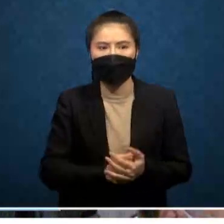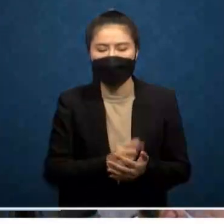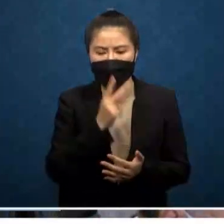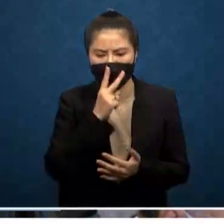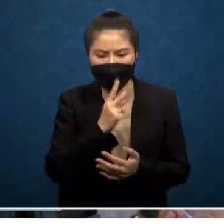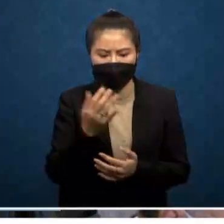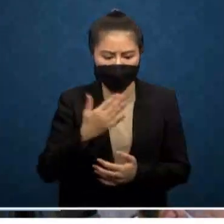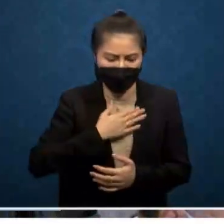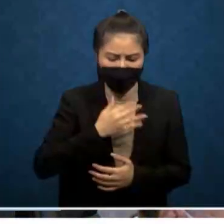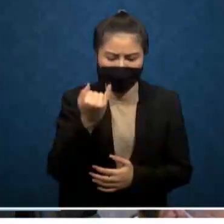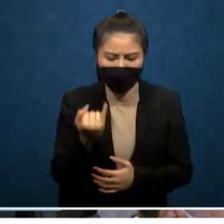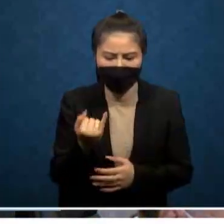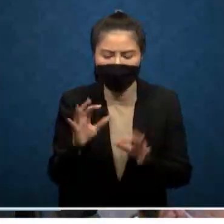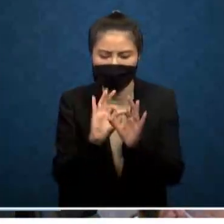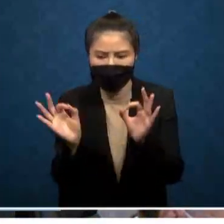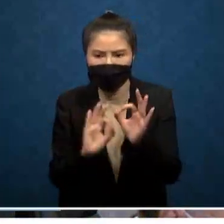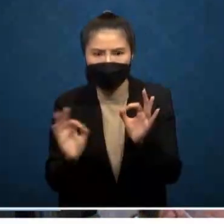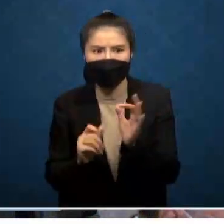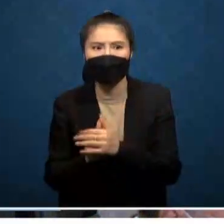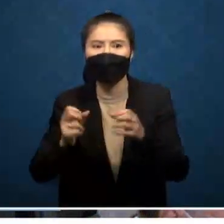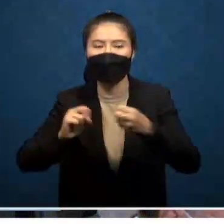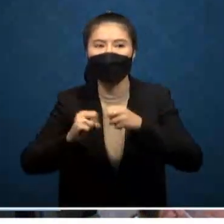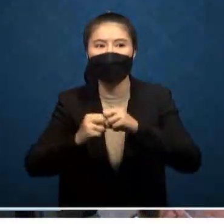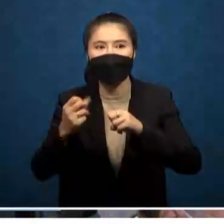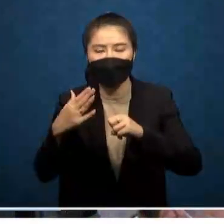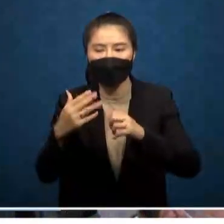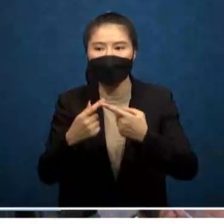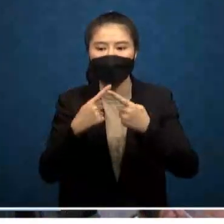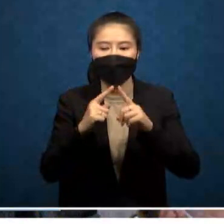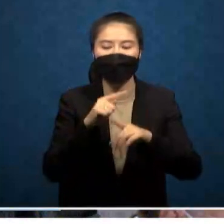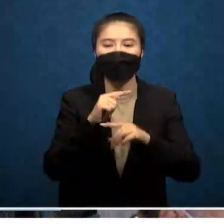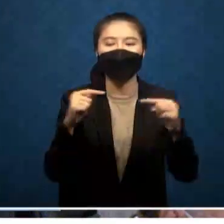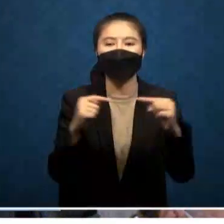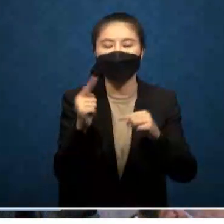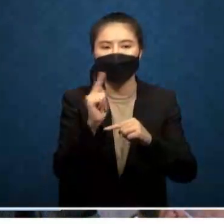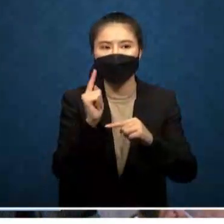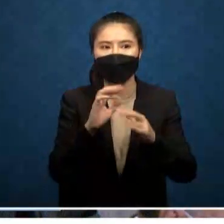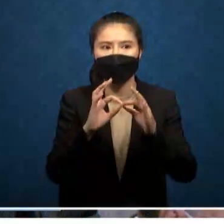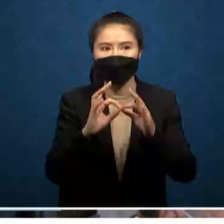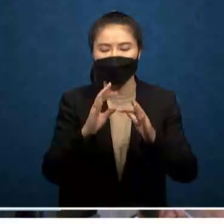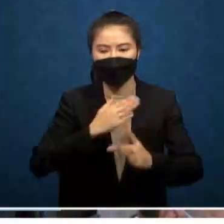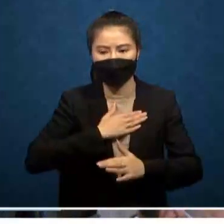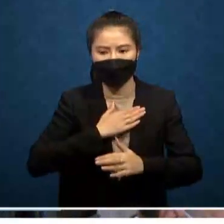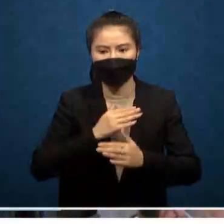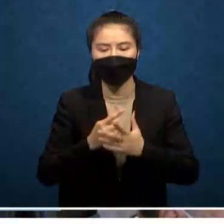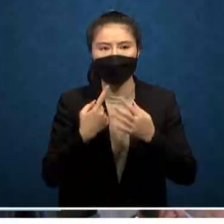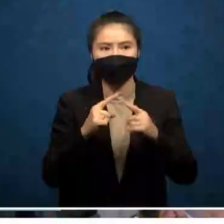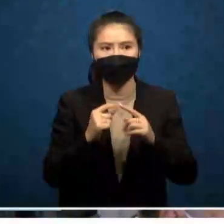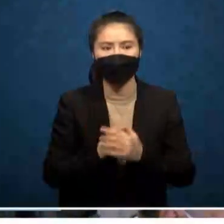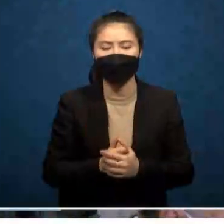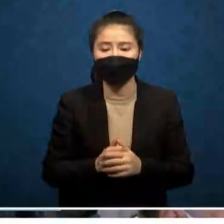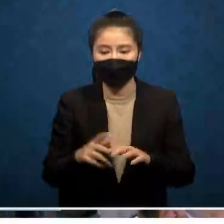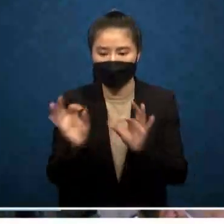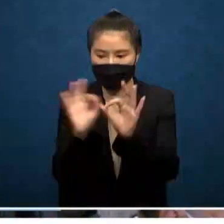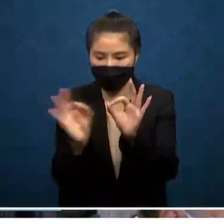วผมแพ้ผมถอนอยางนี้ไมมปัหามักลบกันเพระเปอวิดูเปตัวผมผมถอน